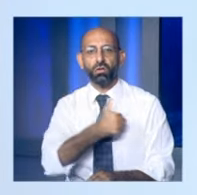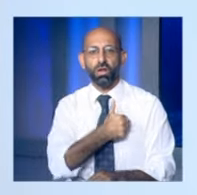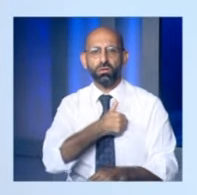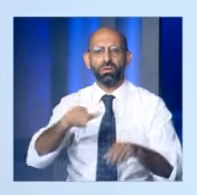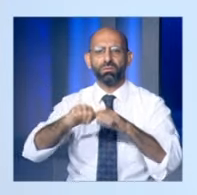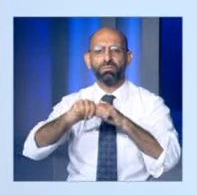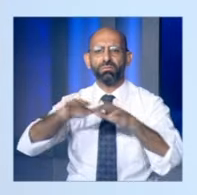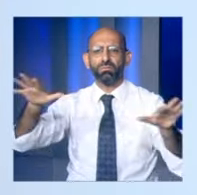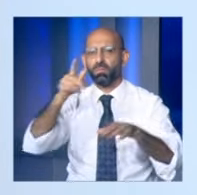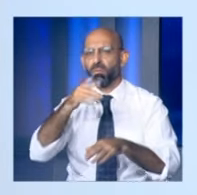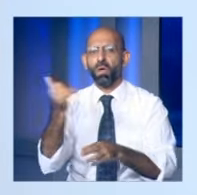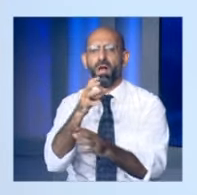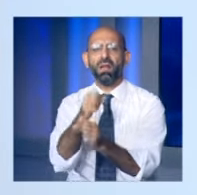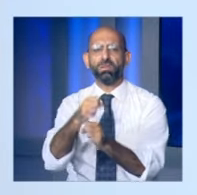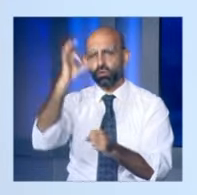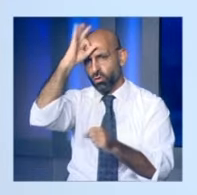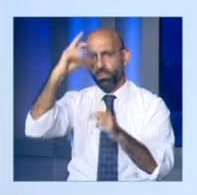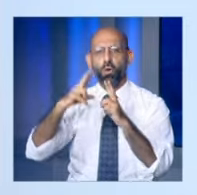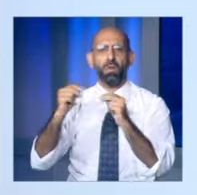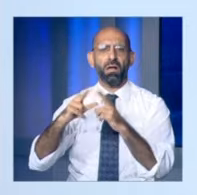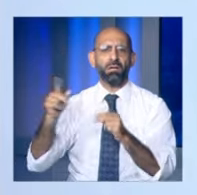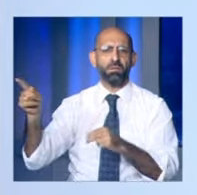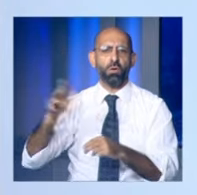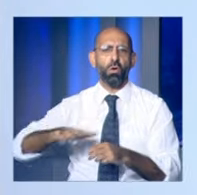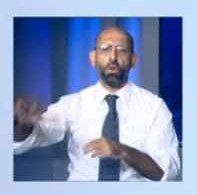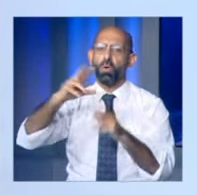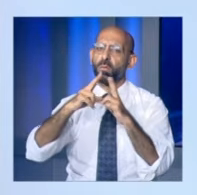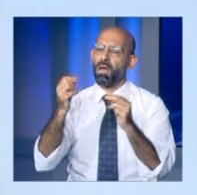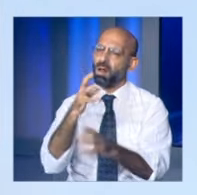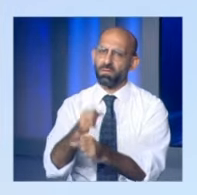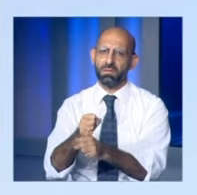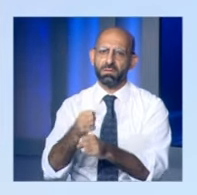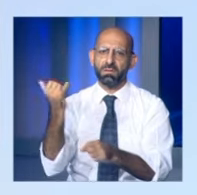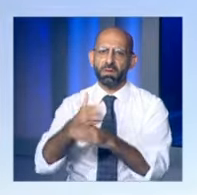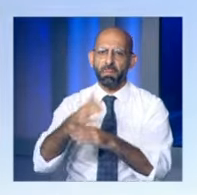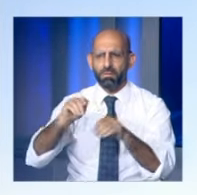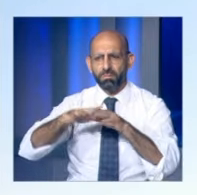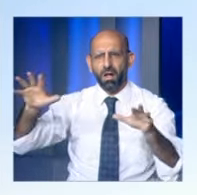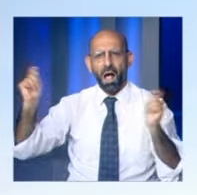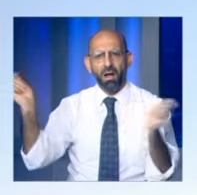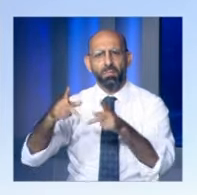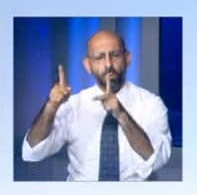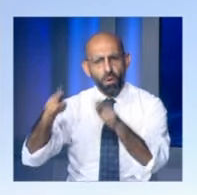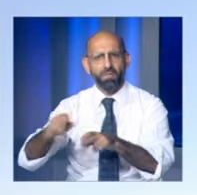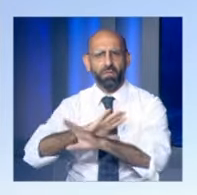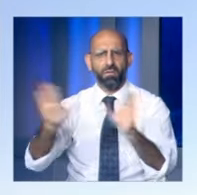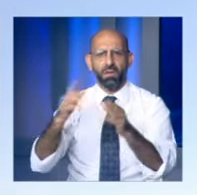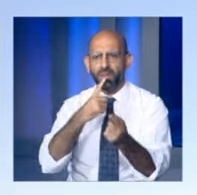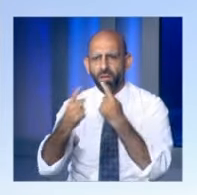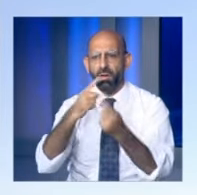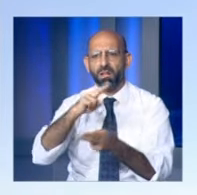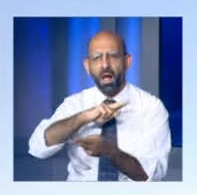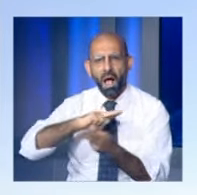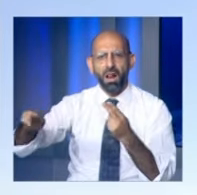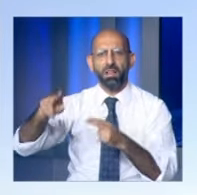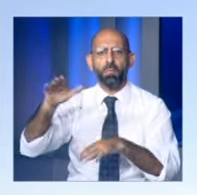الجيش سينشر وحدات إضافية تساعد على الحفاظ على استقرار الوضع في الجنوب كما في كل لبنان، ويجب أن يكون الانتشار بعد وقف